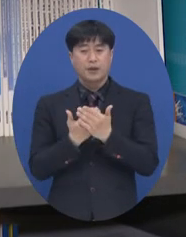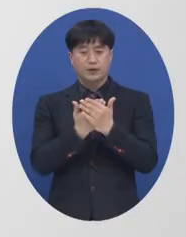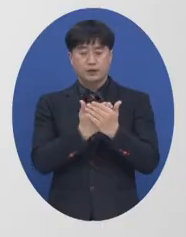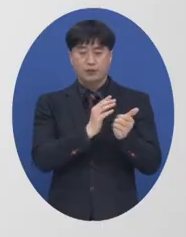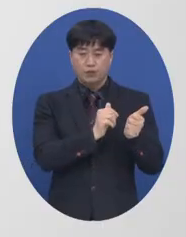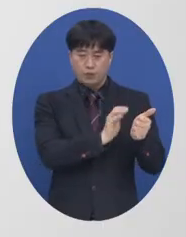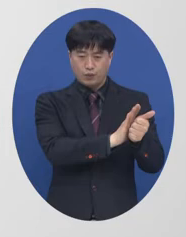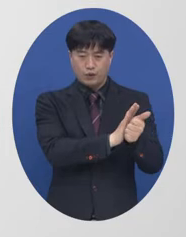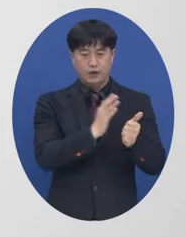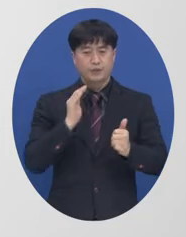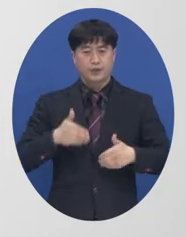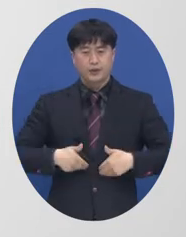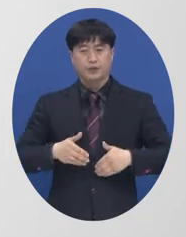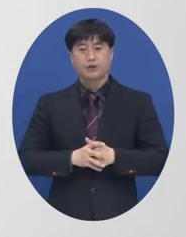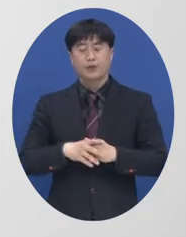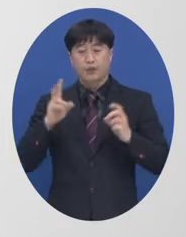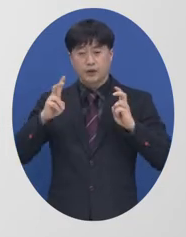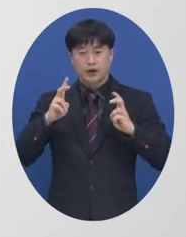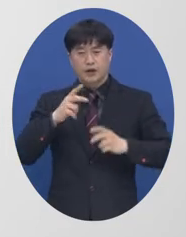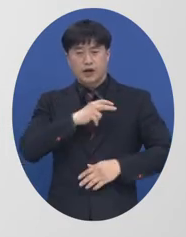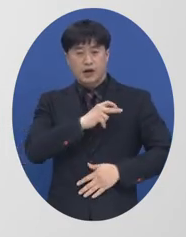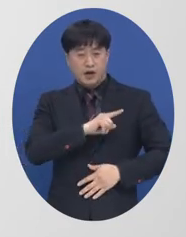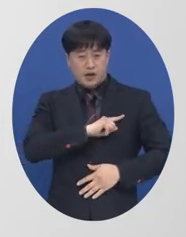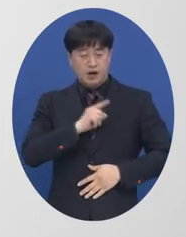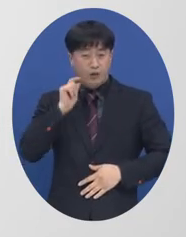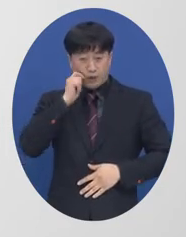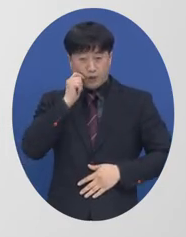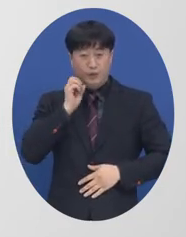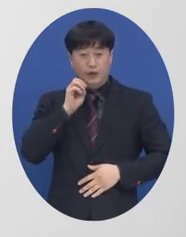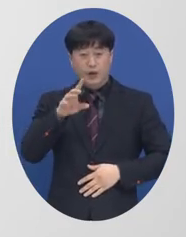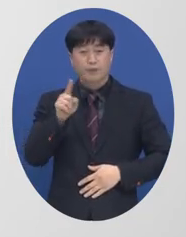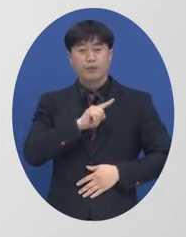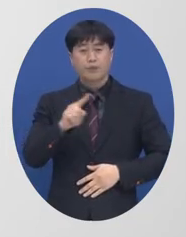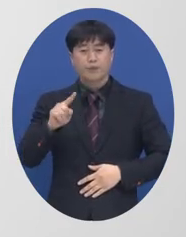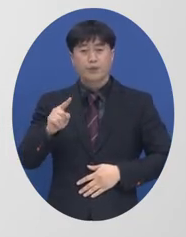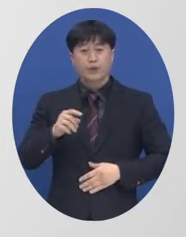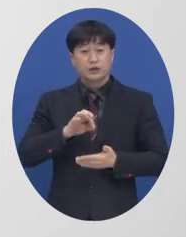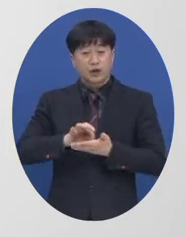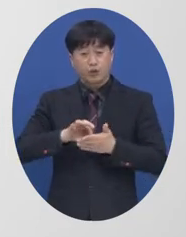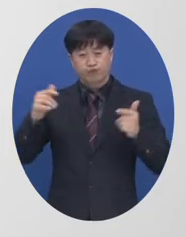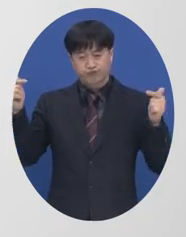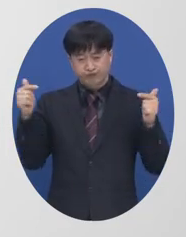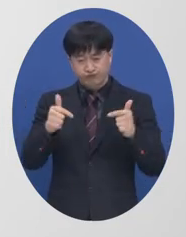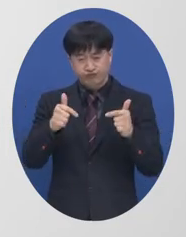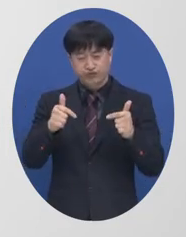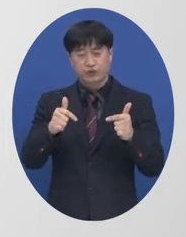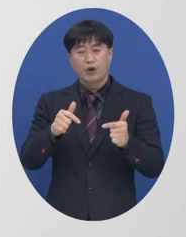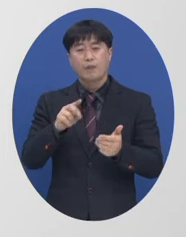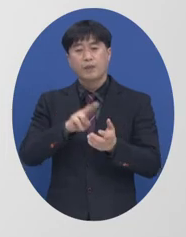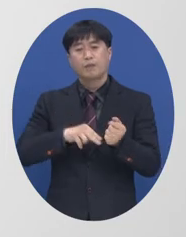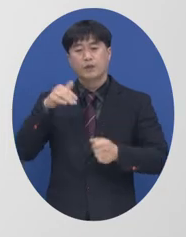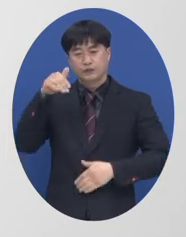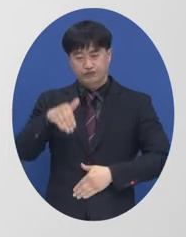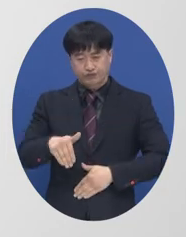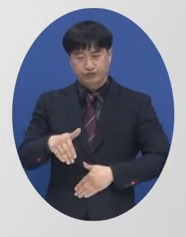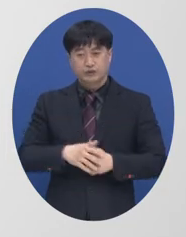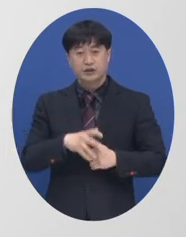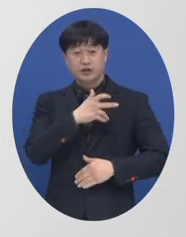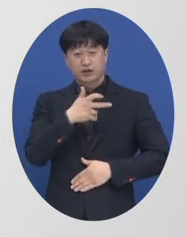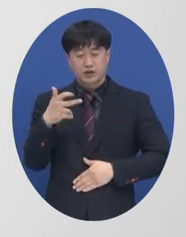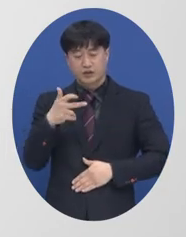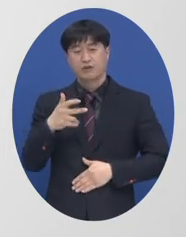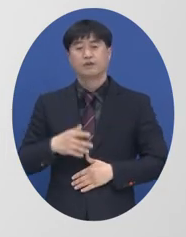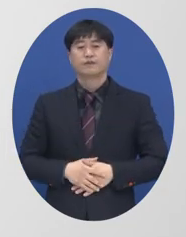것입니다 기업들이 가장 힘들다 고 답한 건 수요 감소로 인한 매출 하락 입니다 가장 큰 비중을